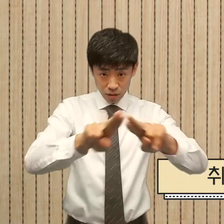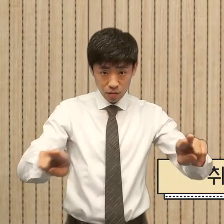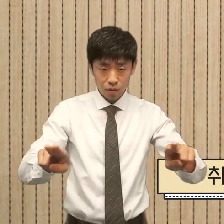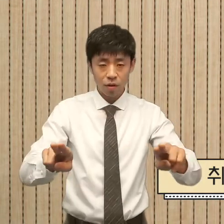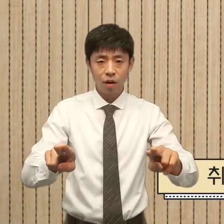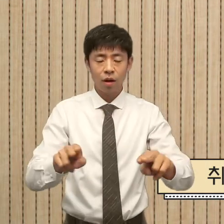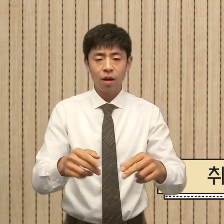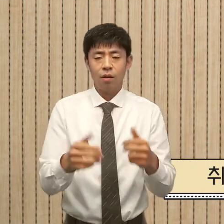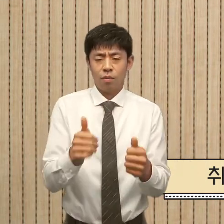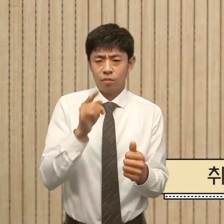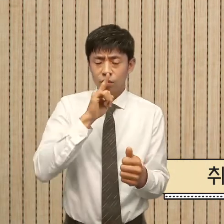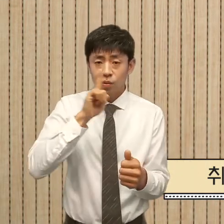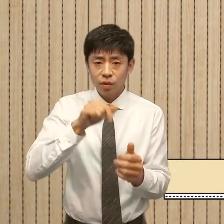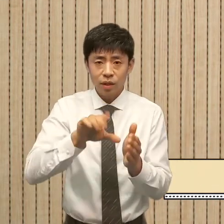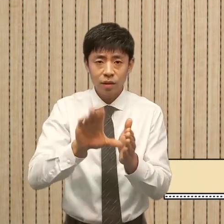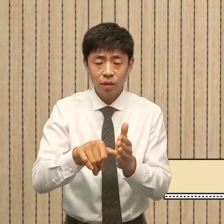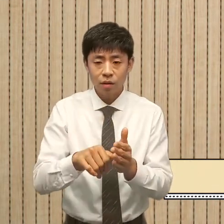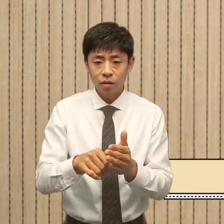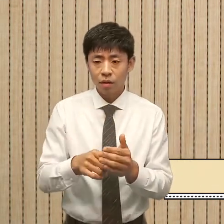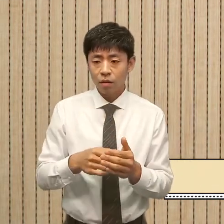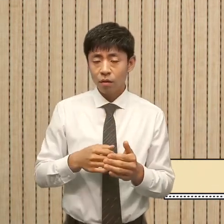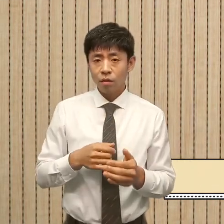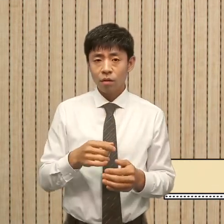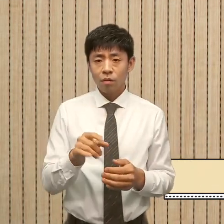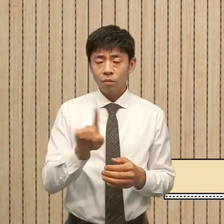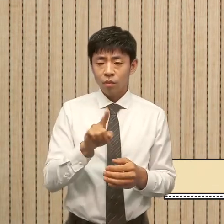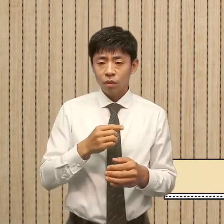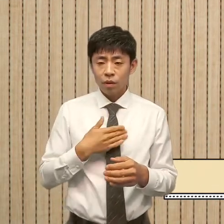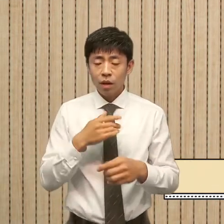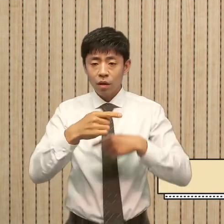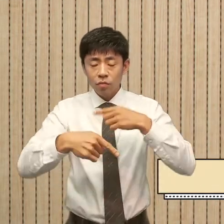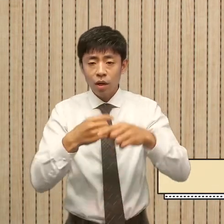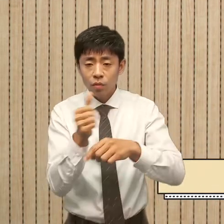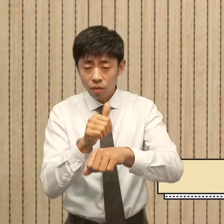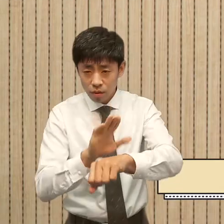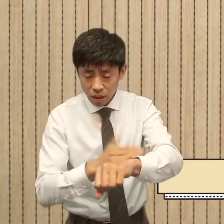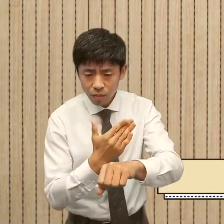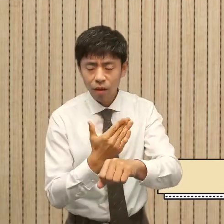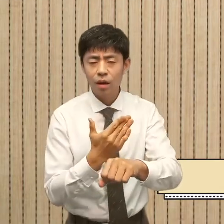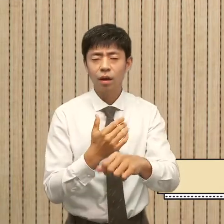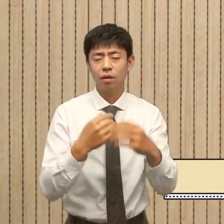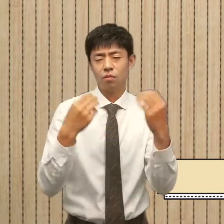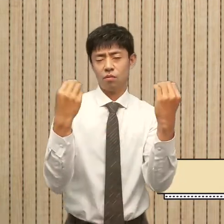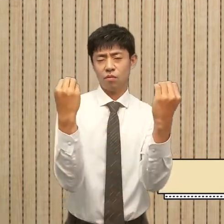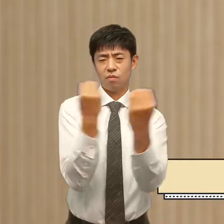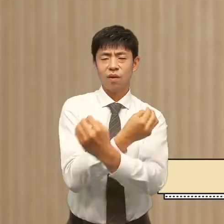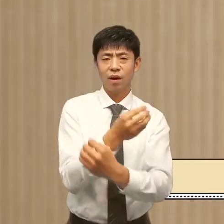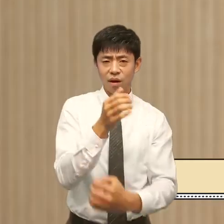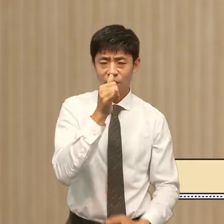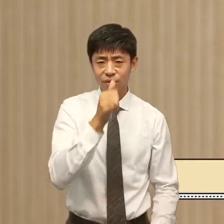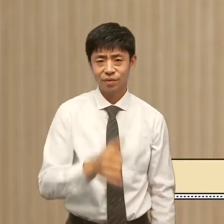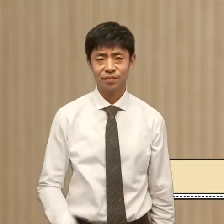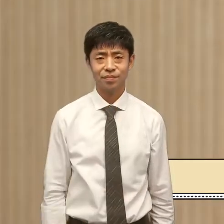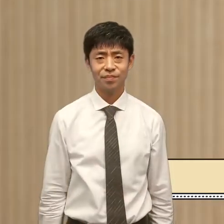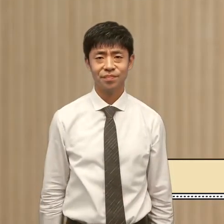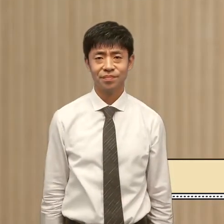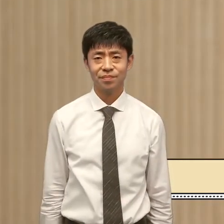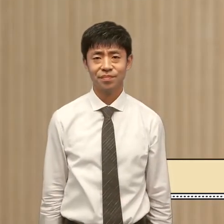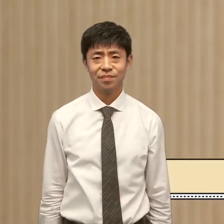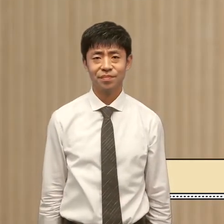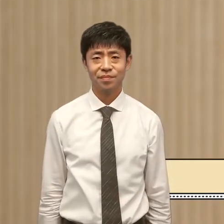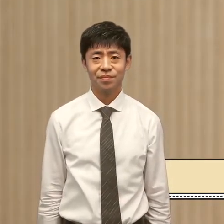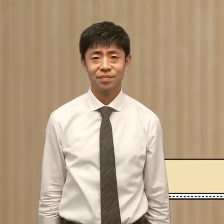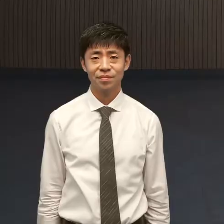이런 분쟁 상황이 생겼을 때 통역사의 입장에서는 좀 난처하고 이런 경우 좀